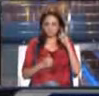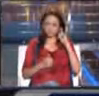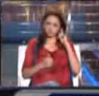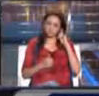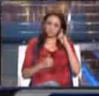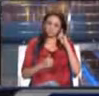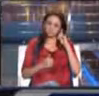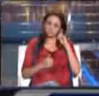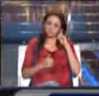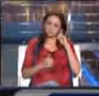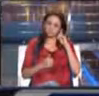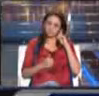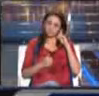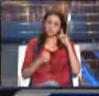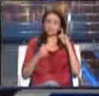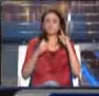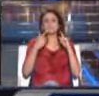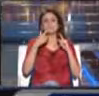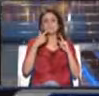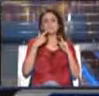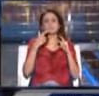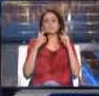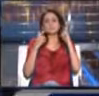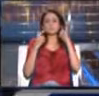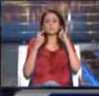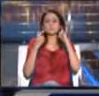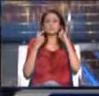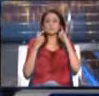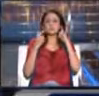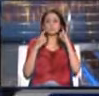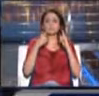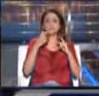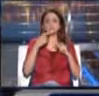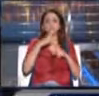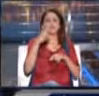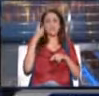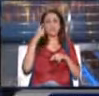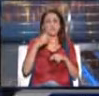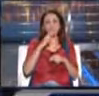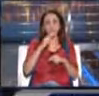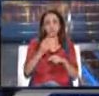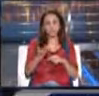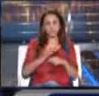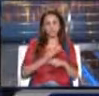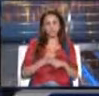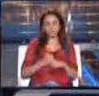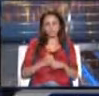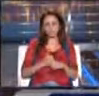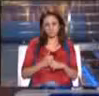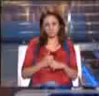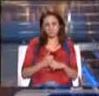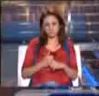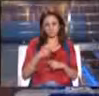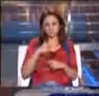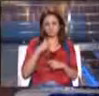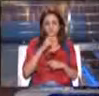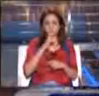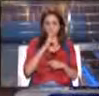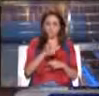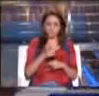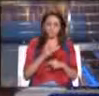في عقوبات. كلمات اخيره عشان انا عارف انتوا كمان عندكم برامج. اتفضل كابتن شوقي. اتفضل. انا بتمنى انا